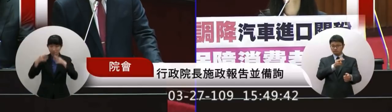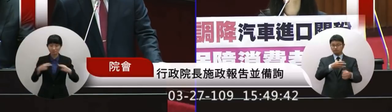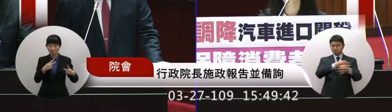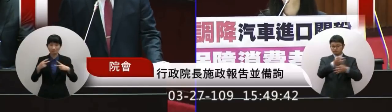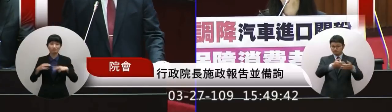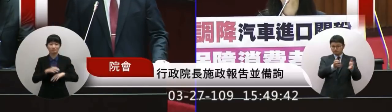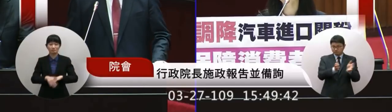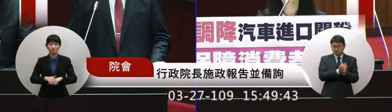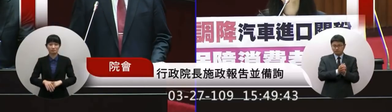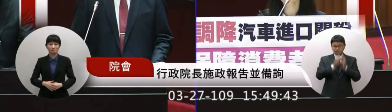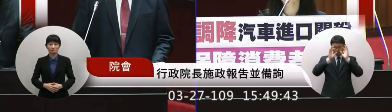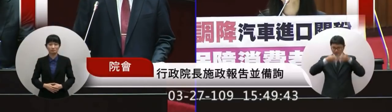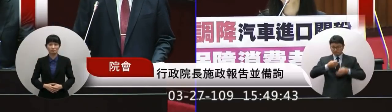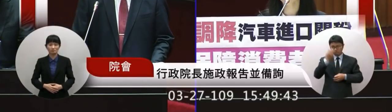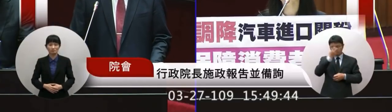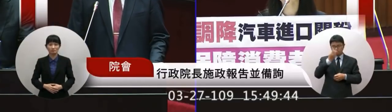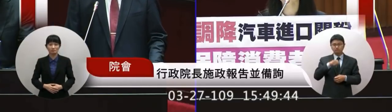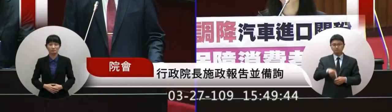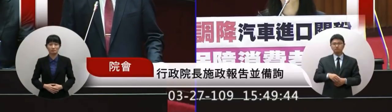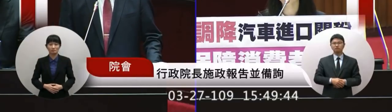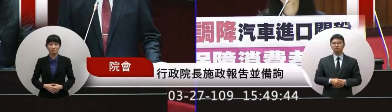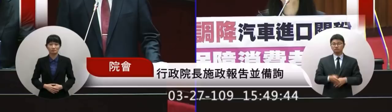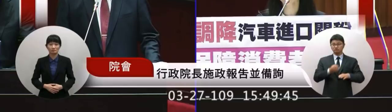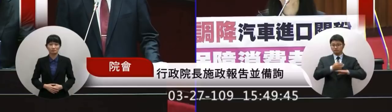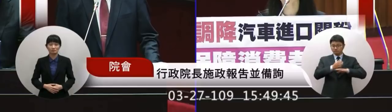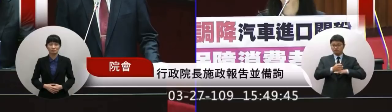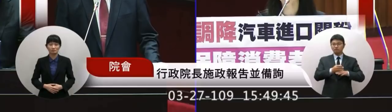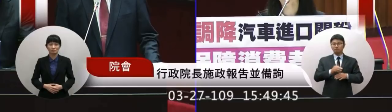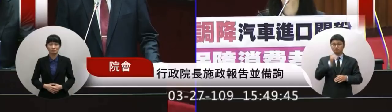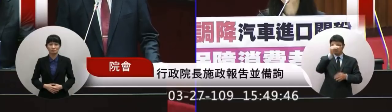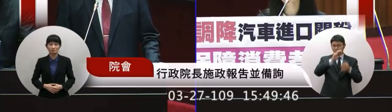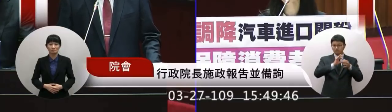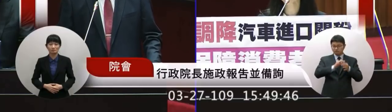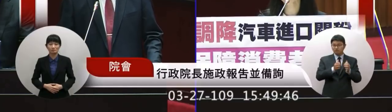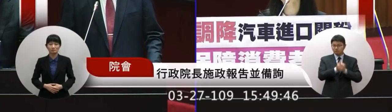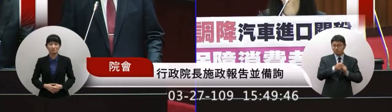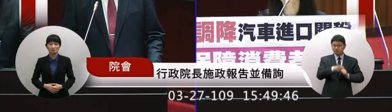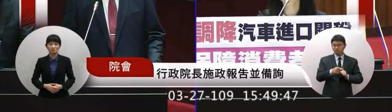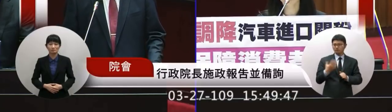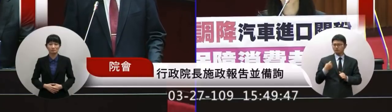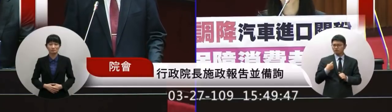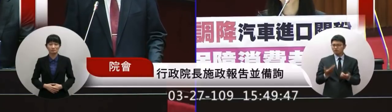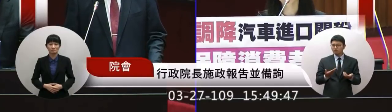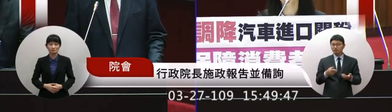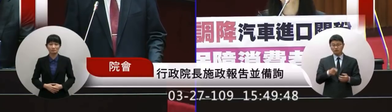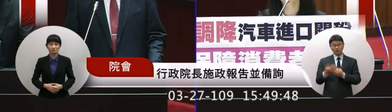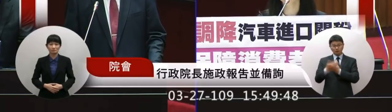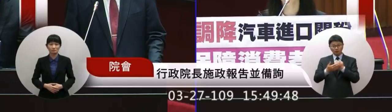能够尽速的检讨汽车关税的高关税保障是不是还有必要？因为关税保